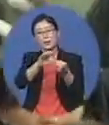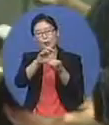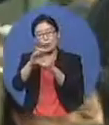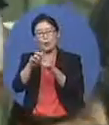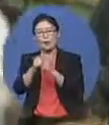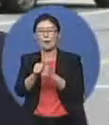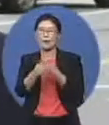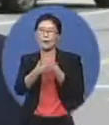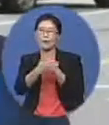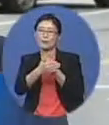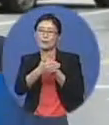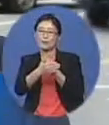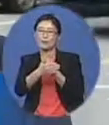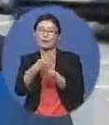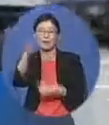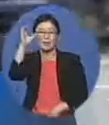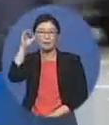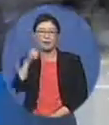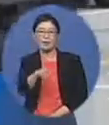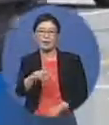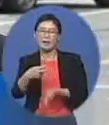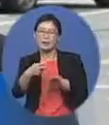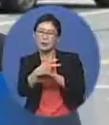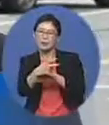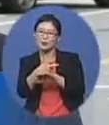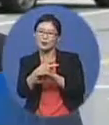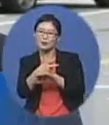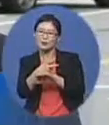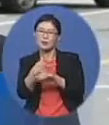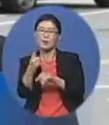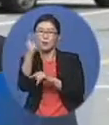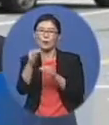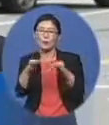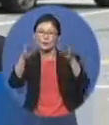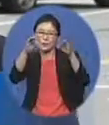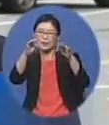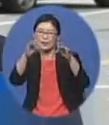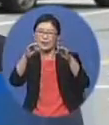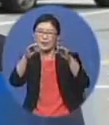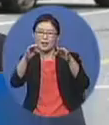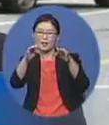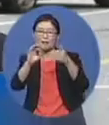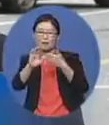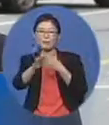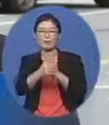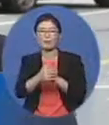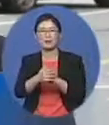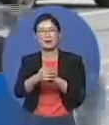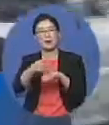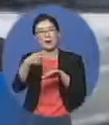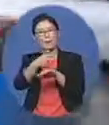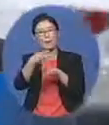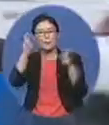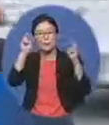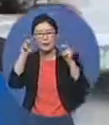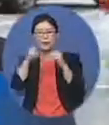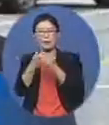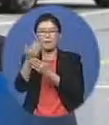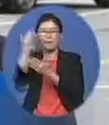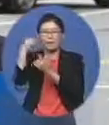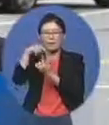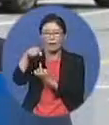기대입니다. 버스 요금 인상을 통해서 우리 그 버스 업체에 대해서는 그동안에 경영 악화에 대한 거에